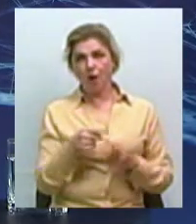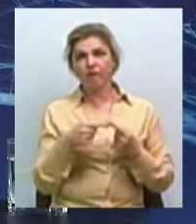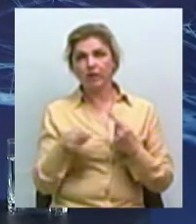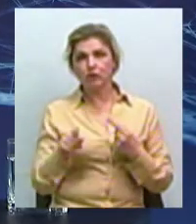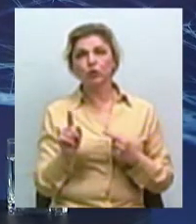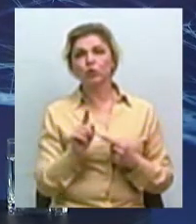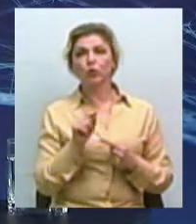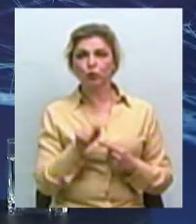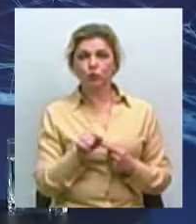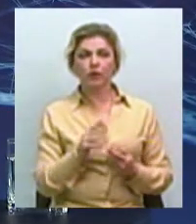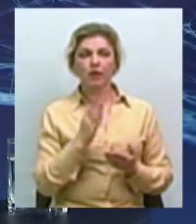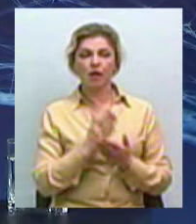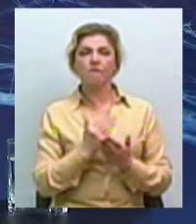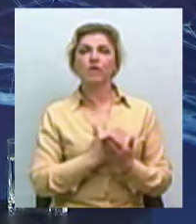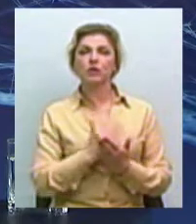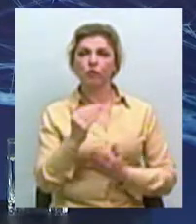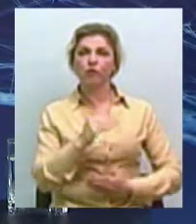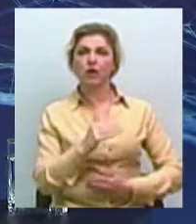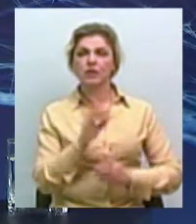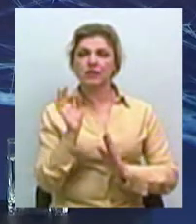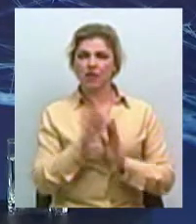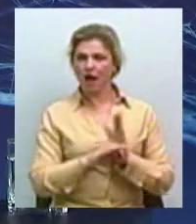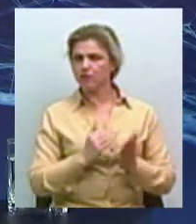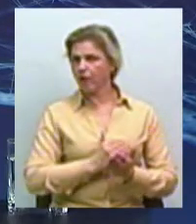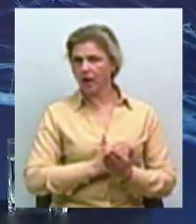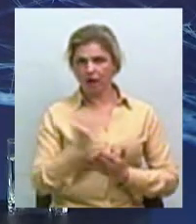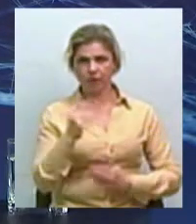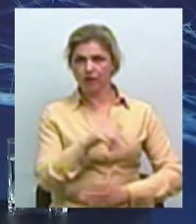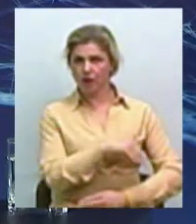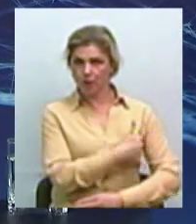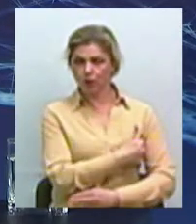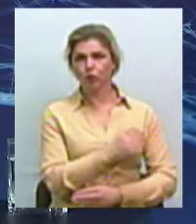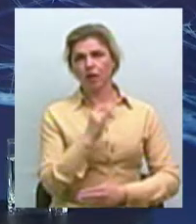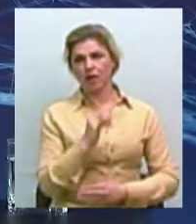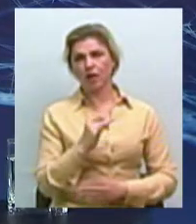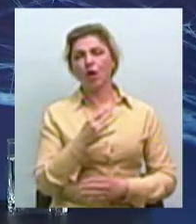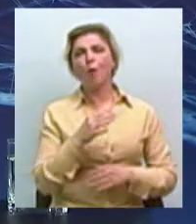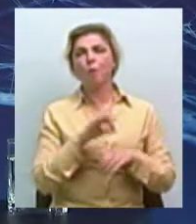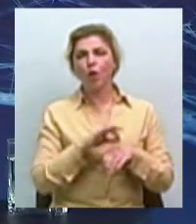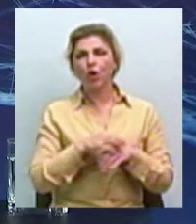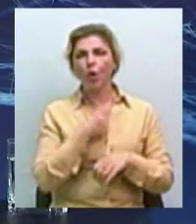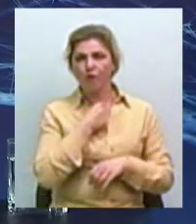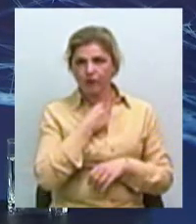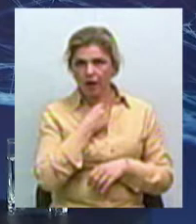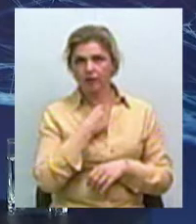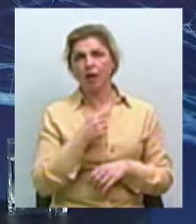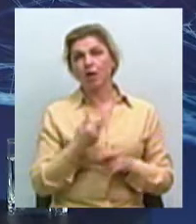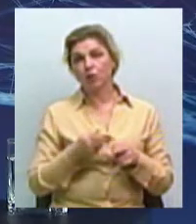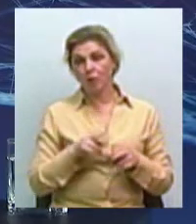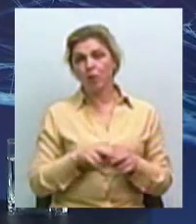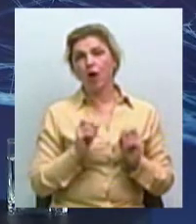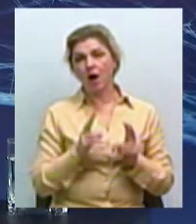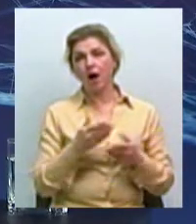що тут йде високий підйом зразу температури і характерний біль при ковтанні. Тому що, як